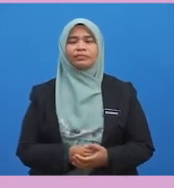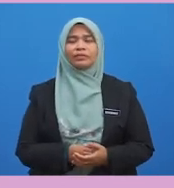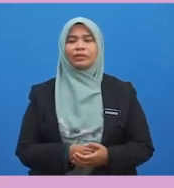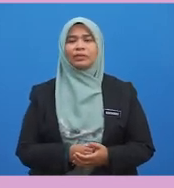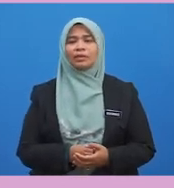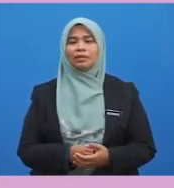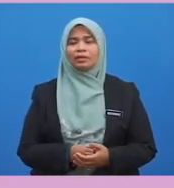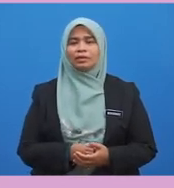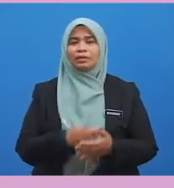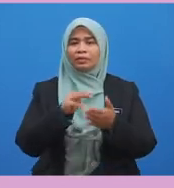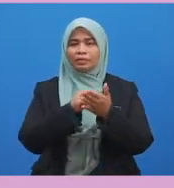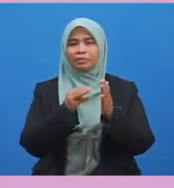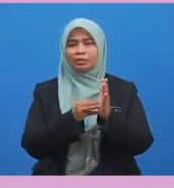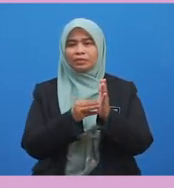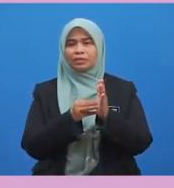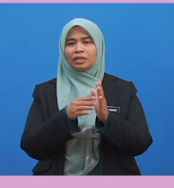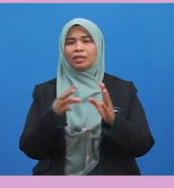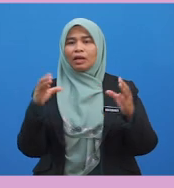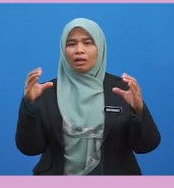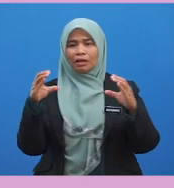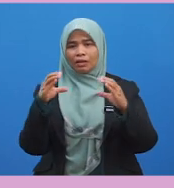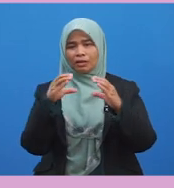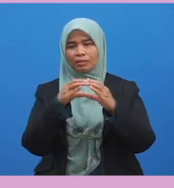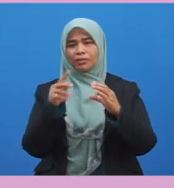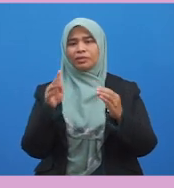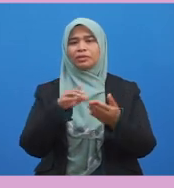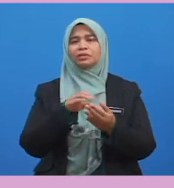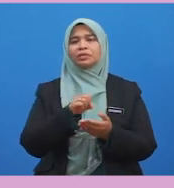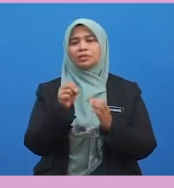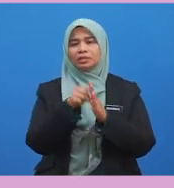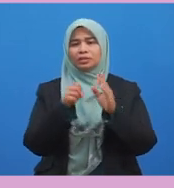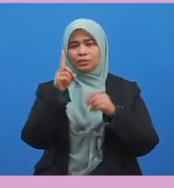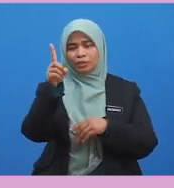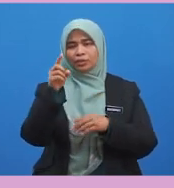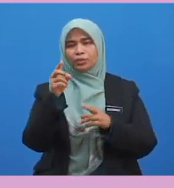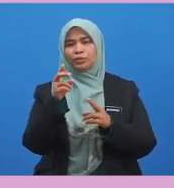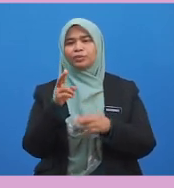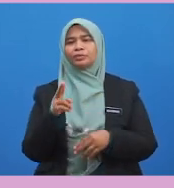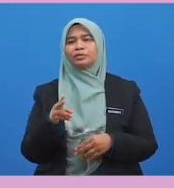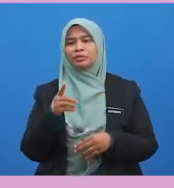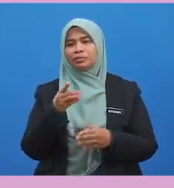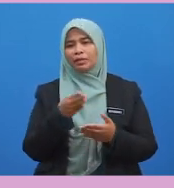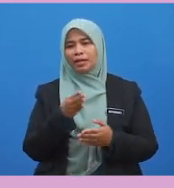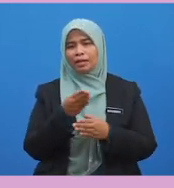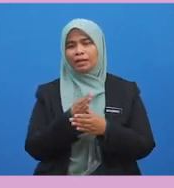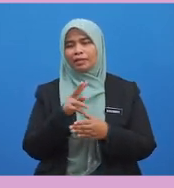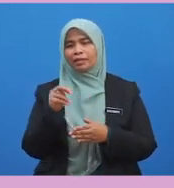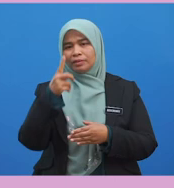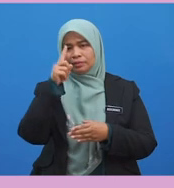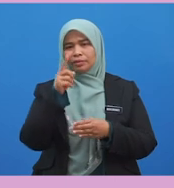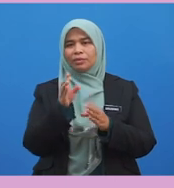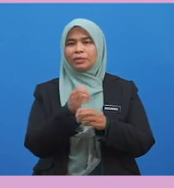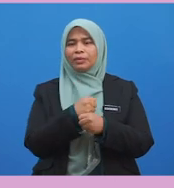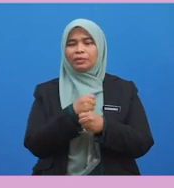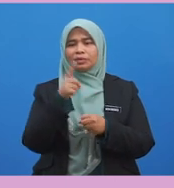Sintesis idea bermaksud menggabungkan sesuatu unsur atau bahagian untuk membentuk